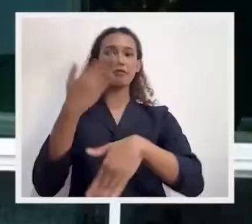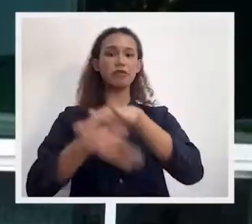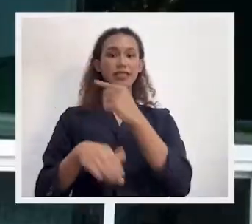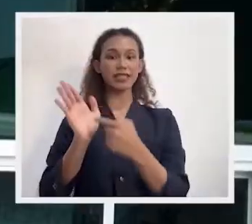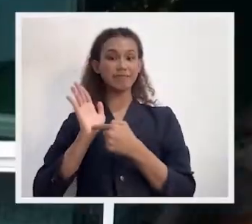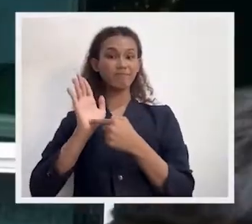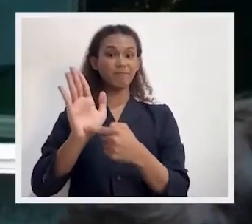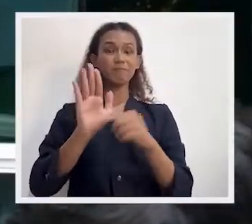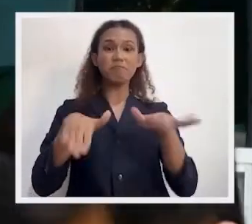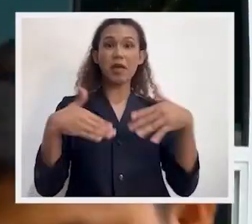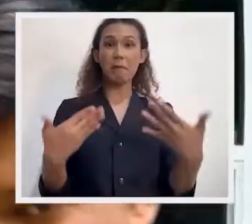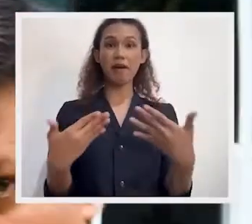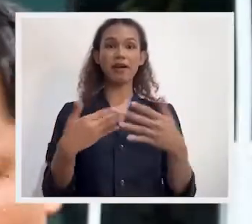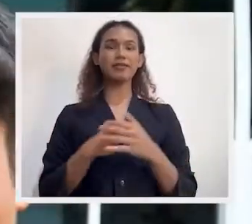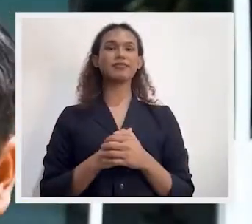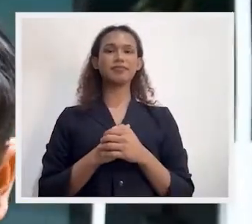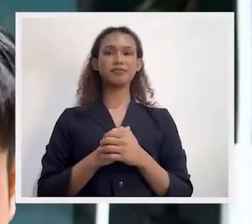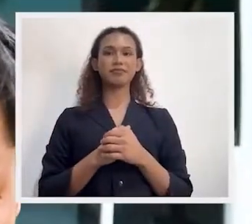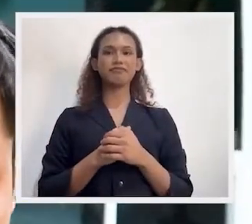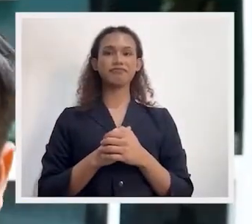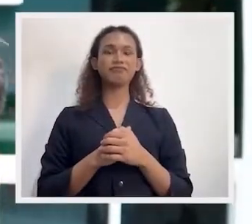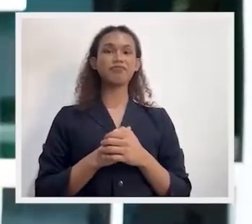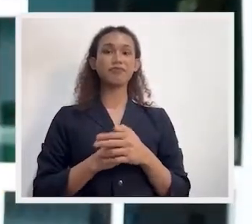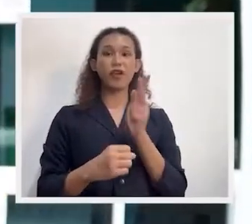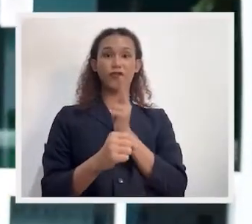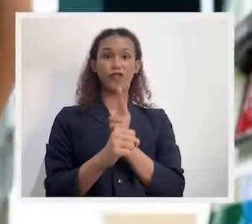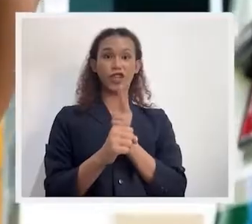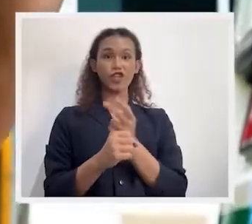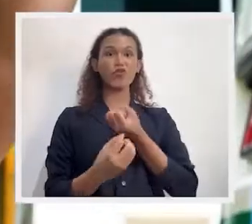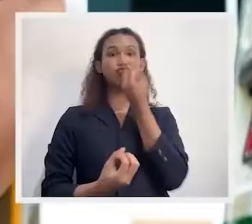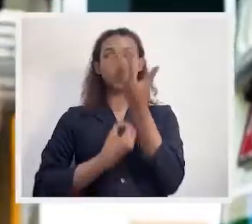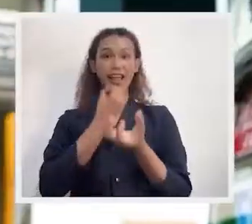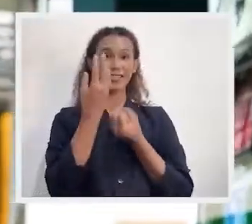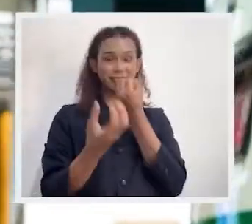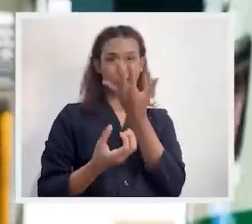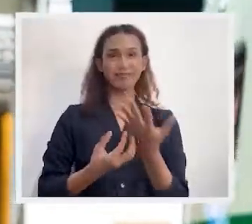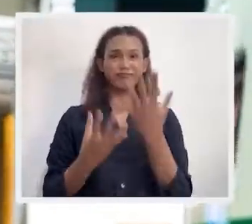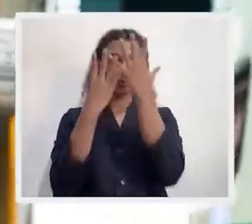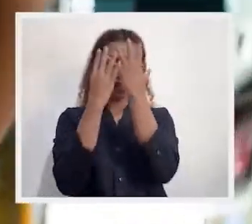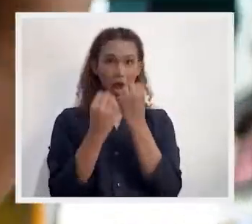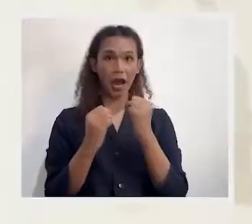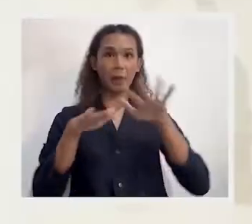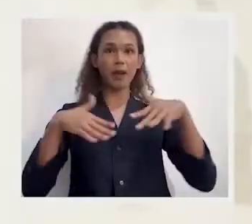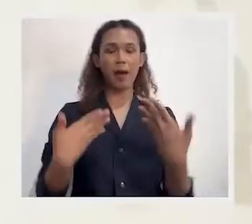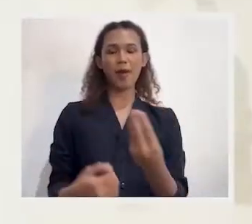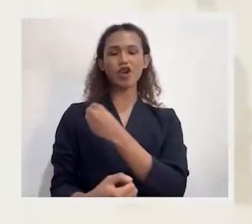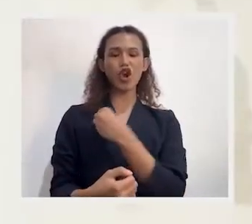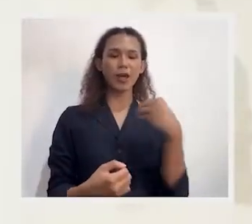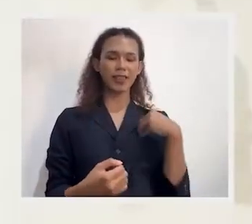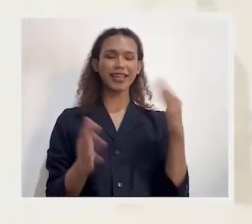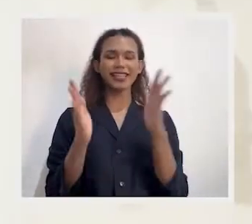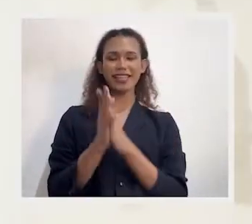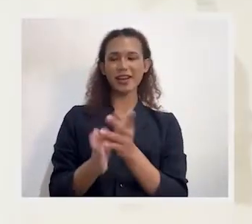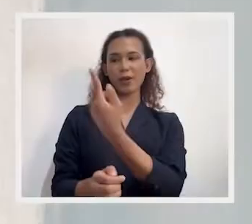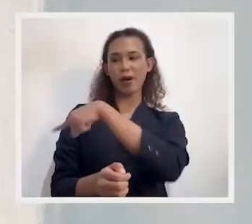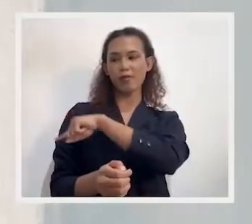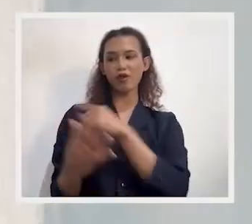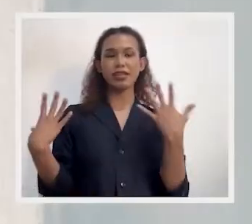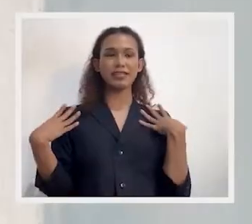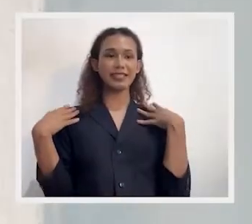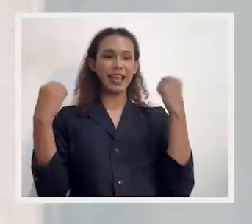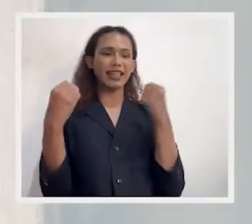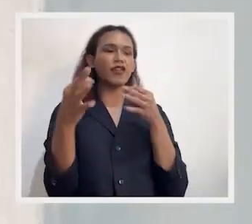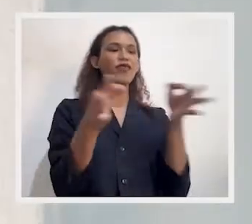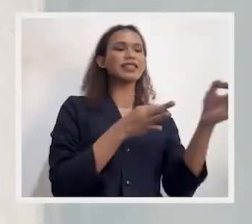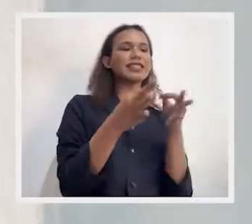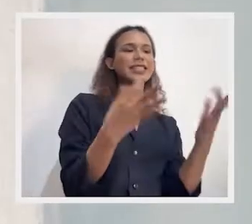penyandang disabilitas. Diharapkan melalui video ini, dokter dan tenaga kesehatan di fasilitas pelayanan